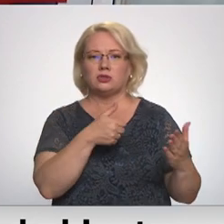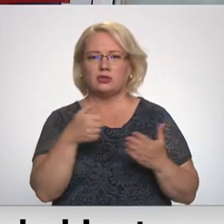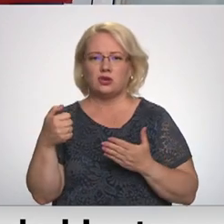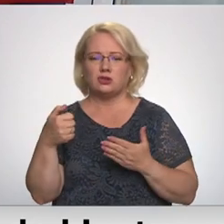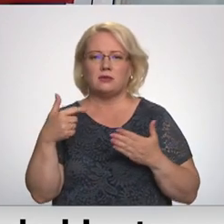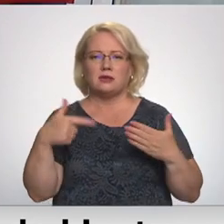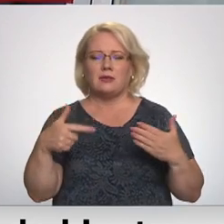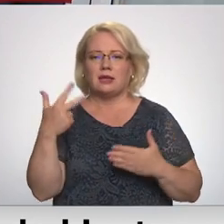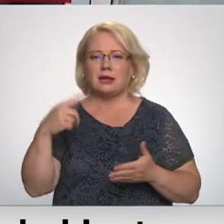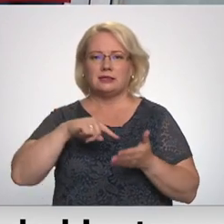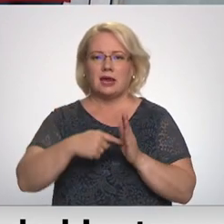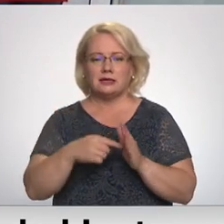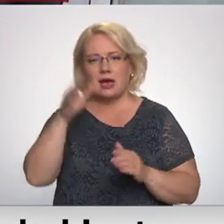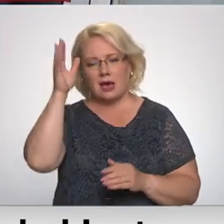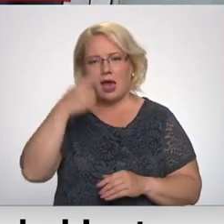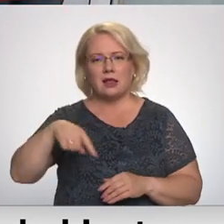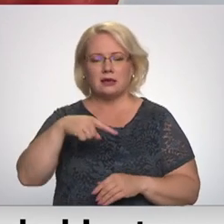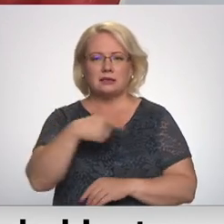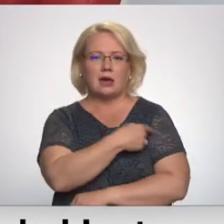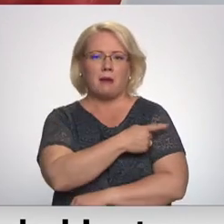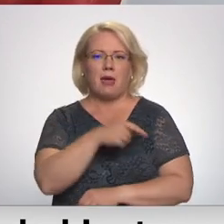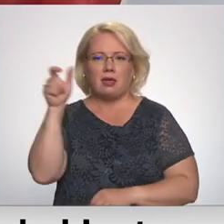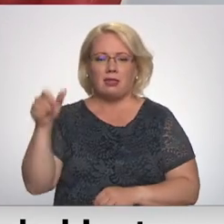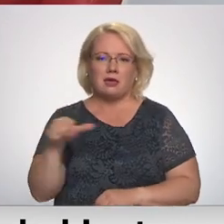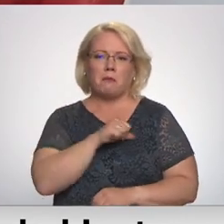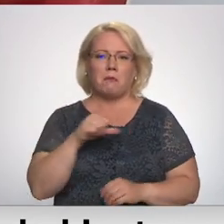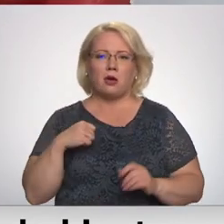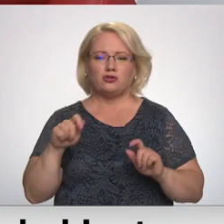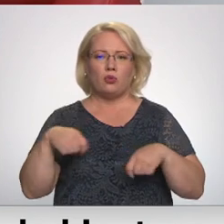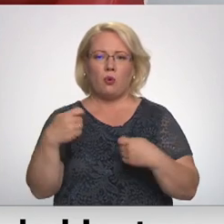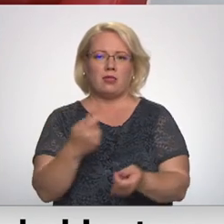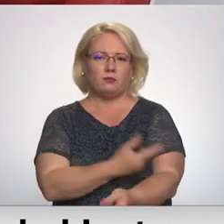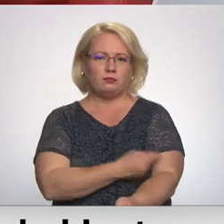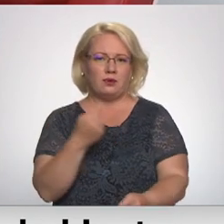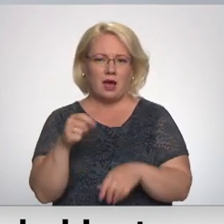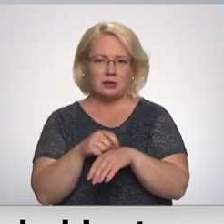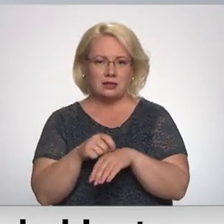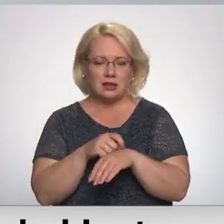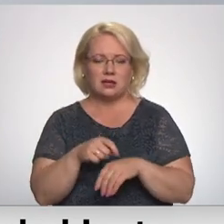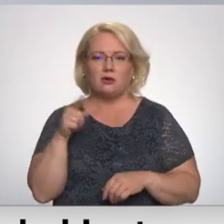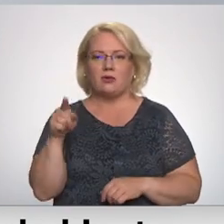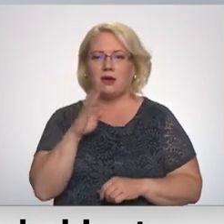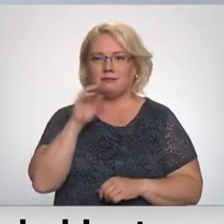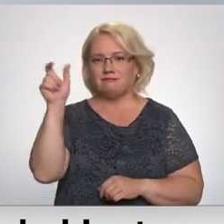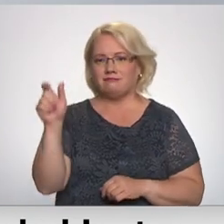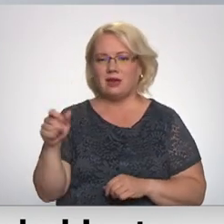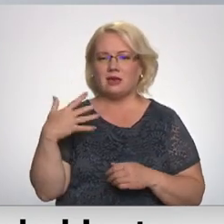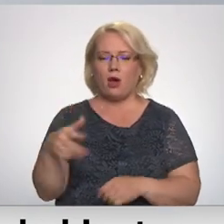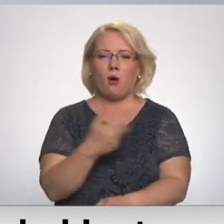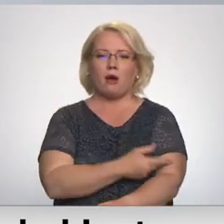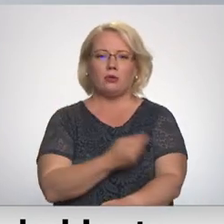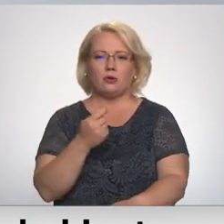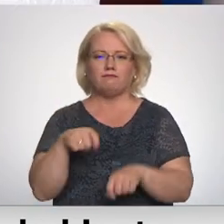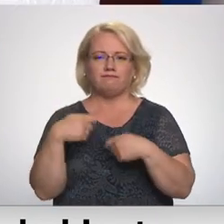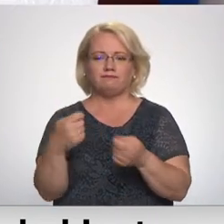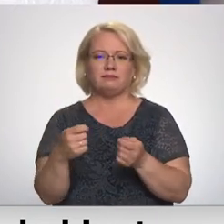2673 reizes Gaļazara mediķi paši bijuši donori. Slimnīcas kapelāne Inese Lūse donori ir jau 17 gadus, un šodien